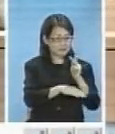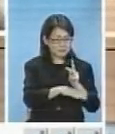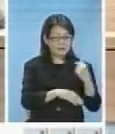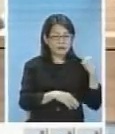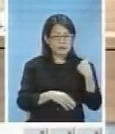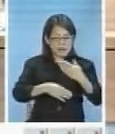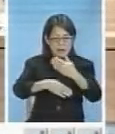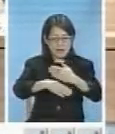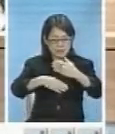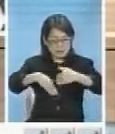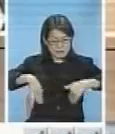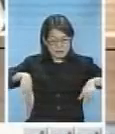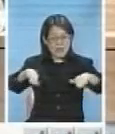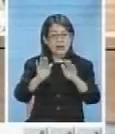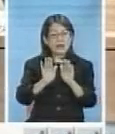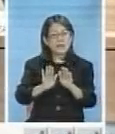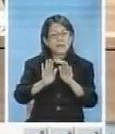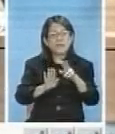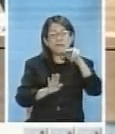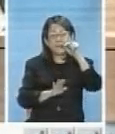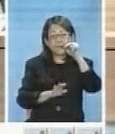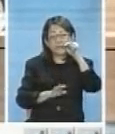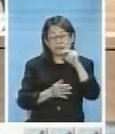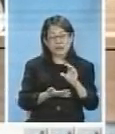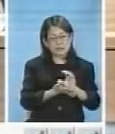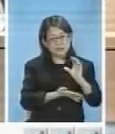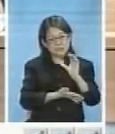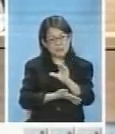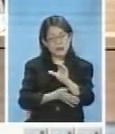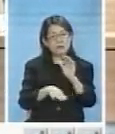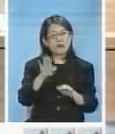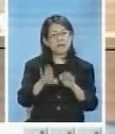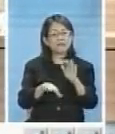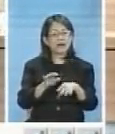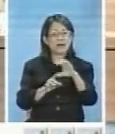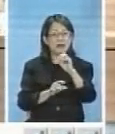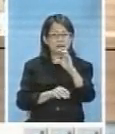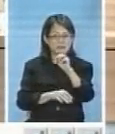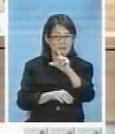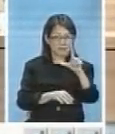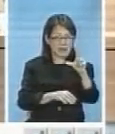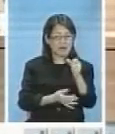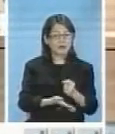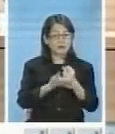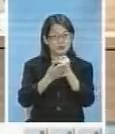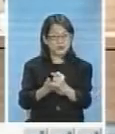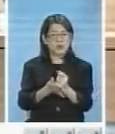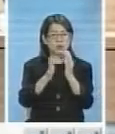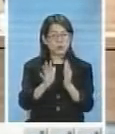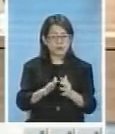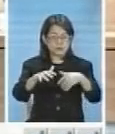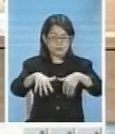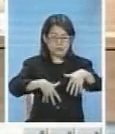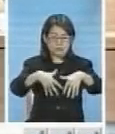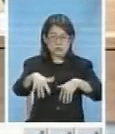บน้ำห้วยน้ำไคร้ตำบลนาซำซึ่งใช้งบประมาณ50ล้านบาทครับที่จะช่วยเหลือพี่น้องเกษตรกรตำบลนาซำตำบ